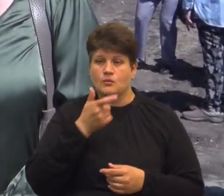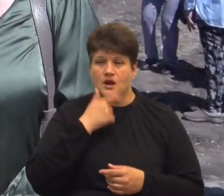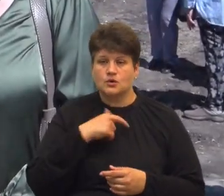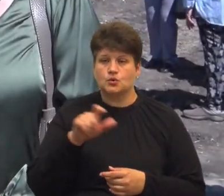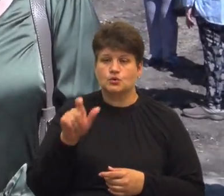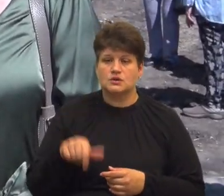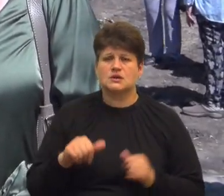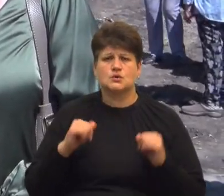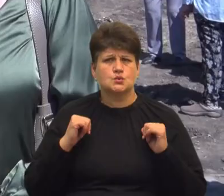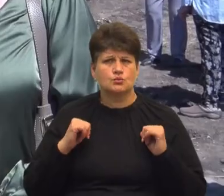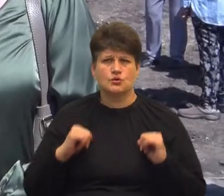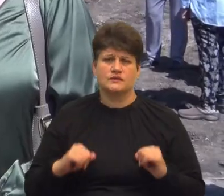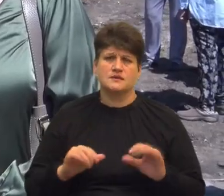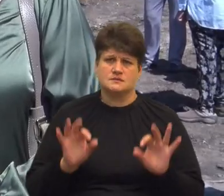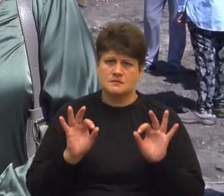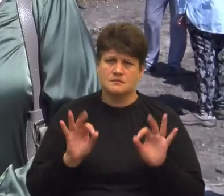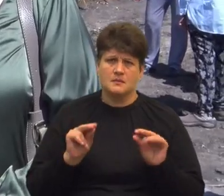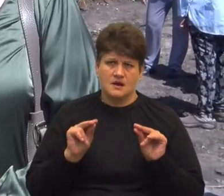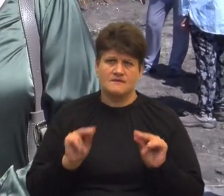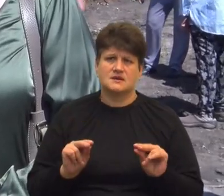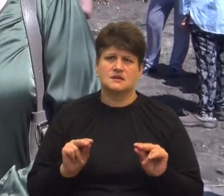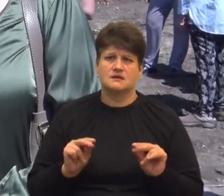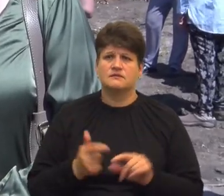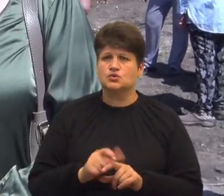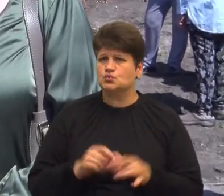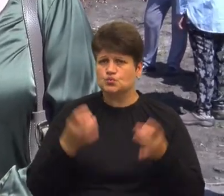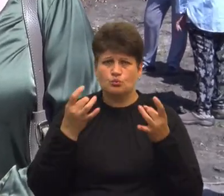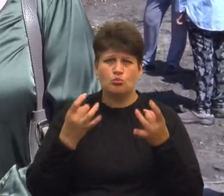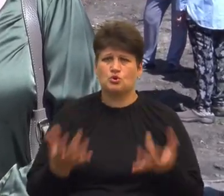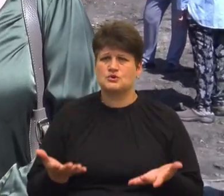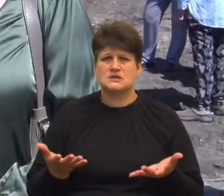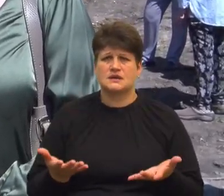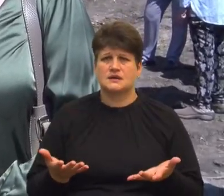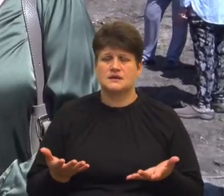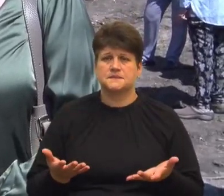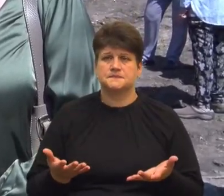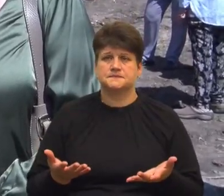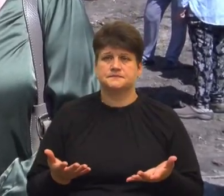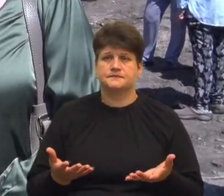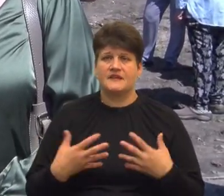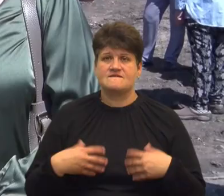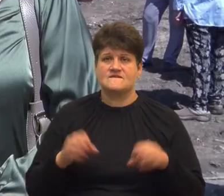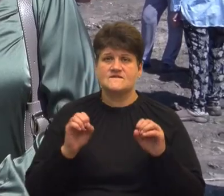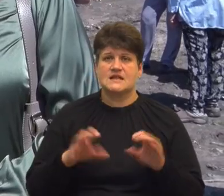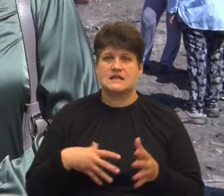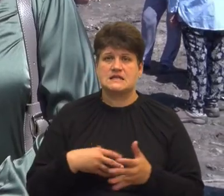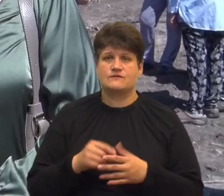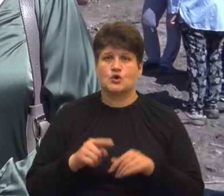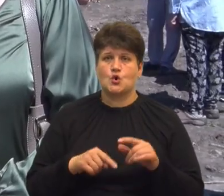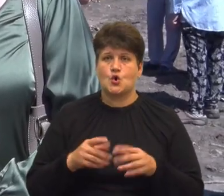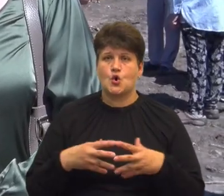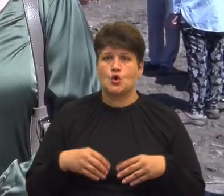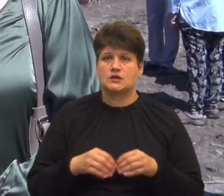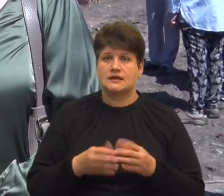спокійний справедливий дуже простий віддані своїй родині Тернополю